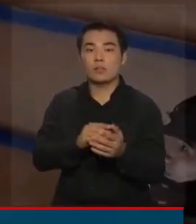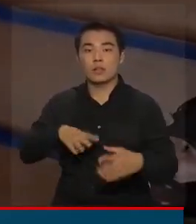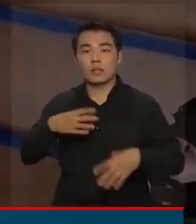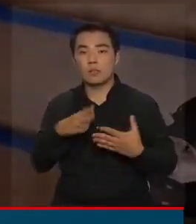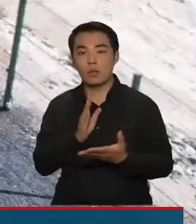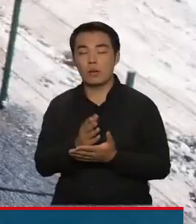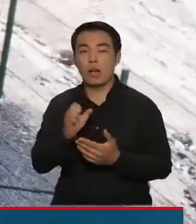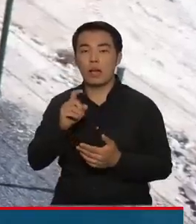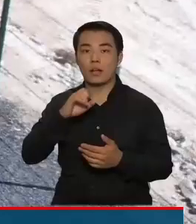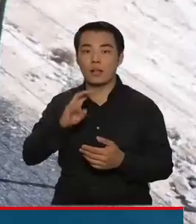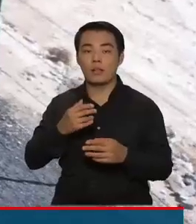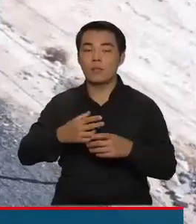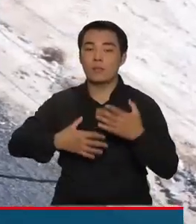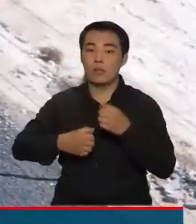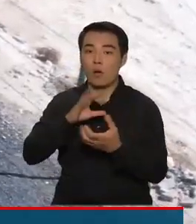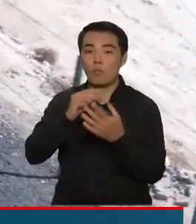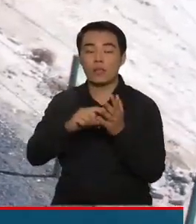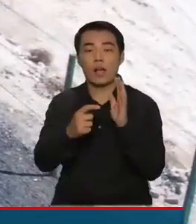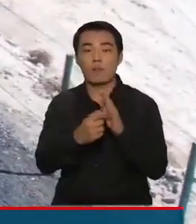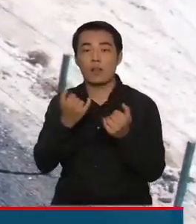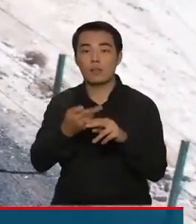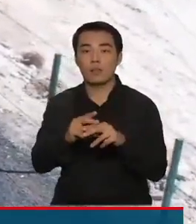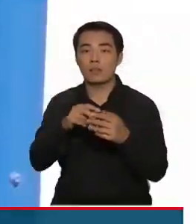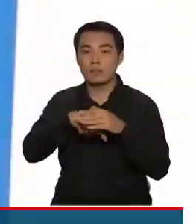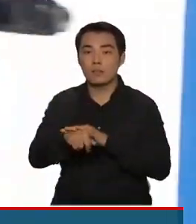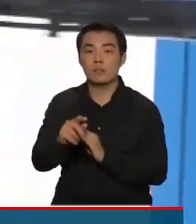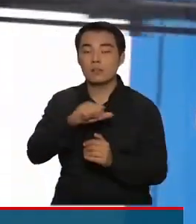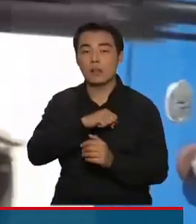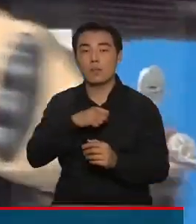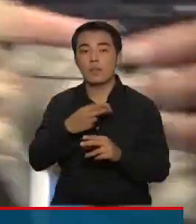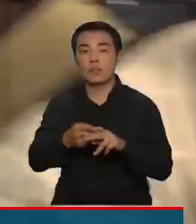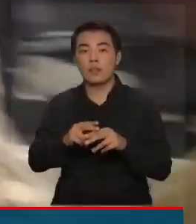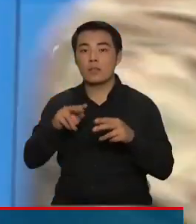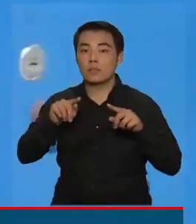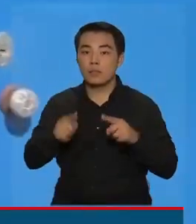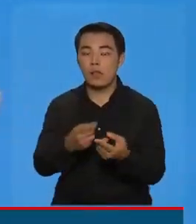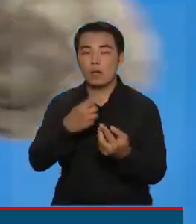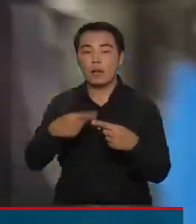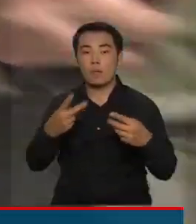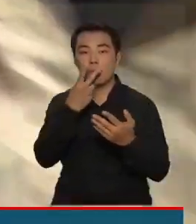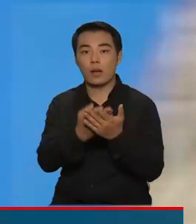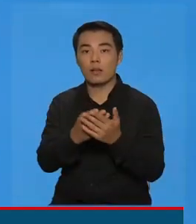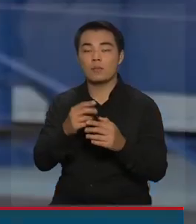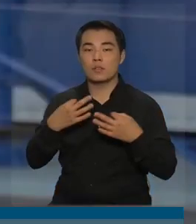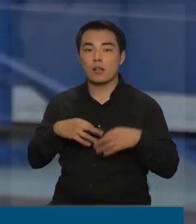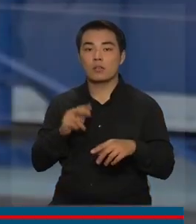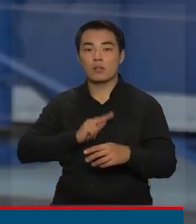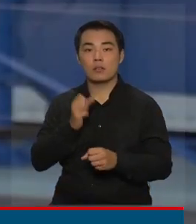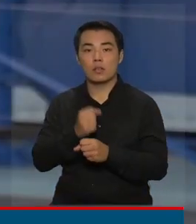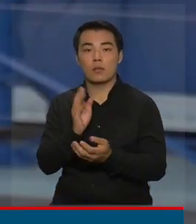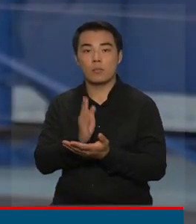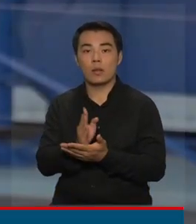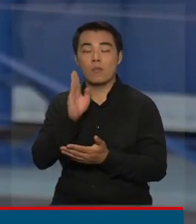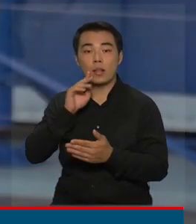бөлек арқанмен көрмелеп шығу, бөлме ішінде бекінген қарсыластың көзін жою сынды тапсырмалар үнсіз әрі мейлінше жылдам орындалады. Судың